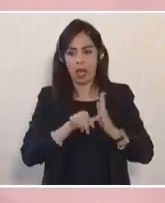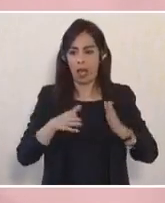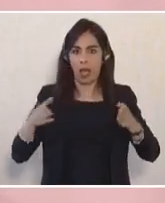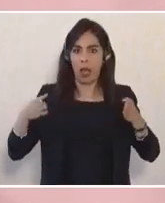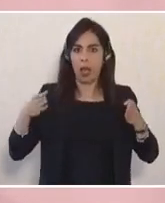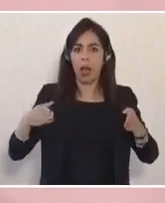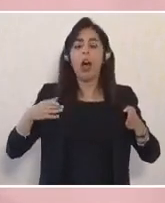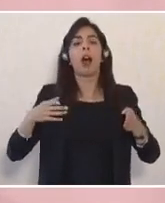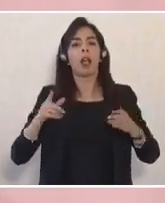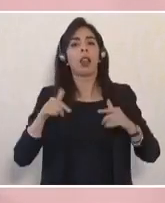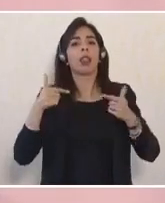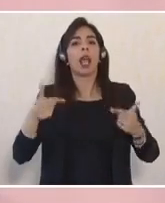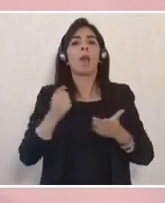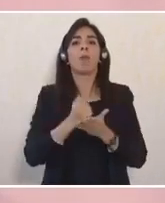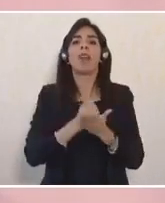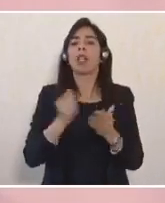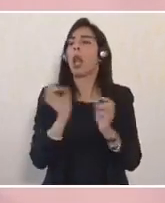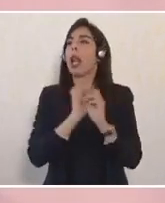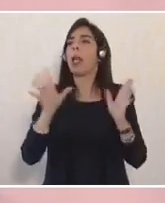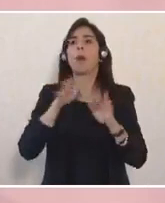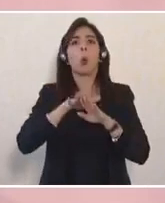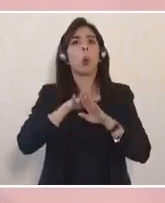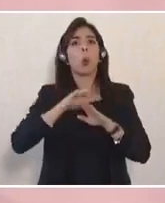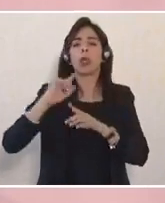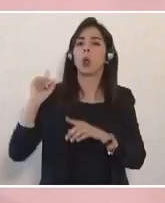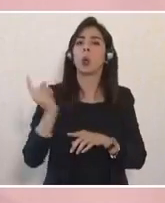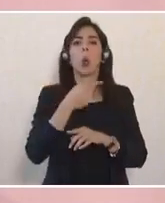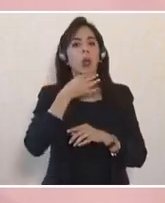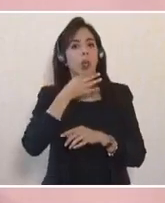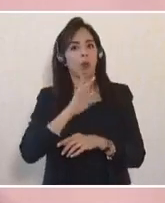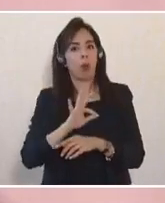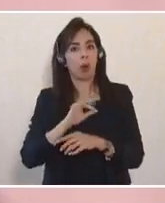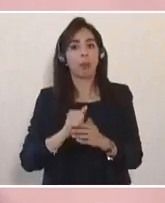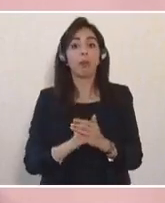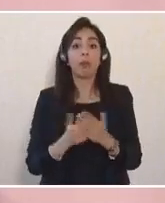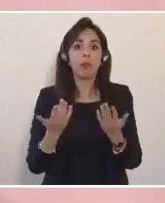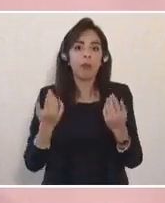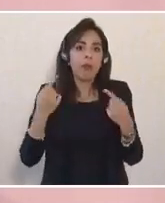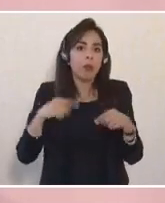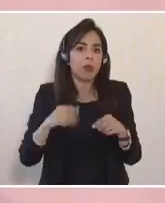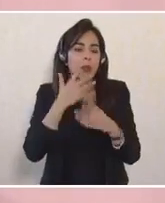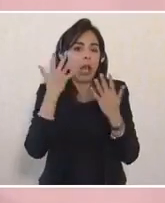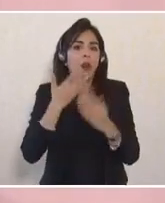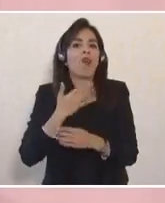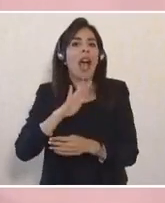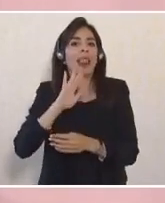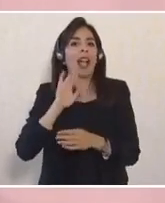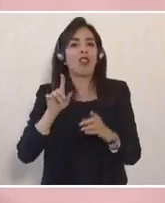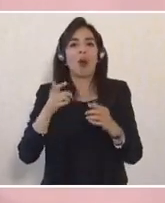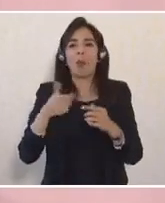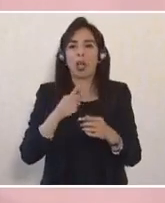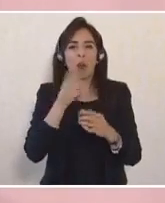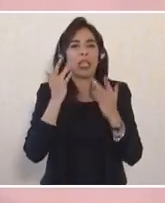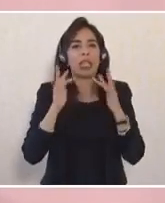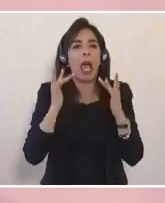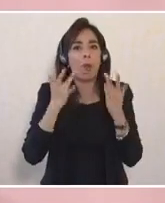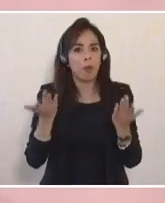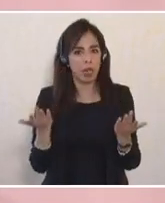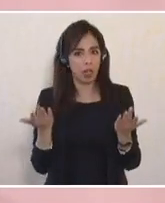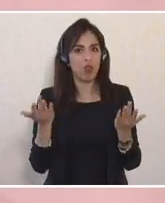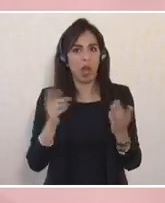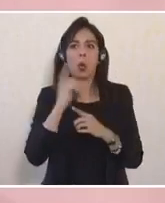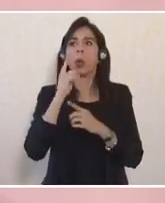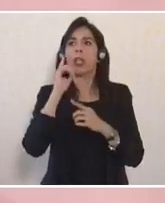dei brevetti. Questo ha un vantaggio di essere estremamente, diretto, semplice.